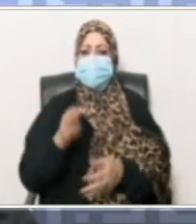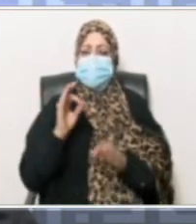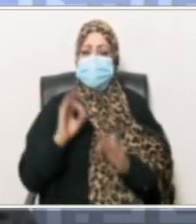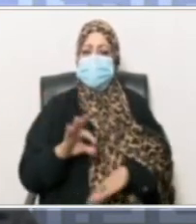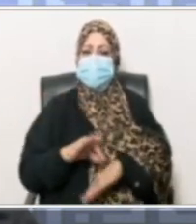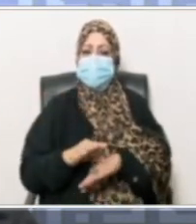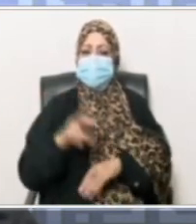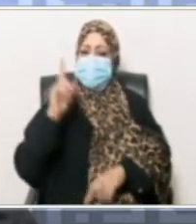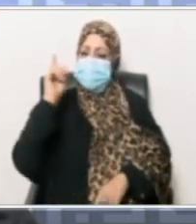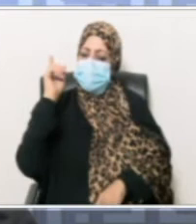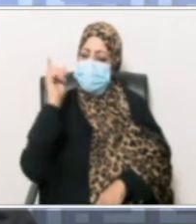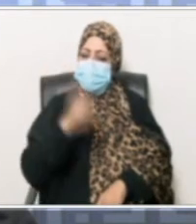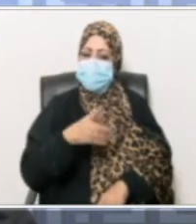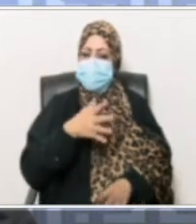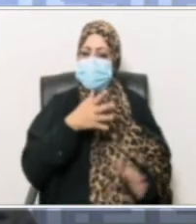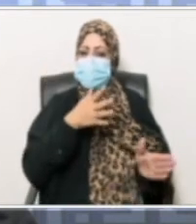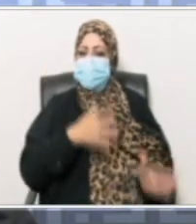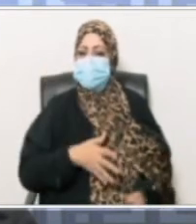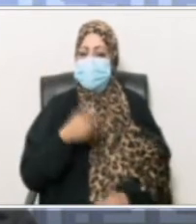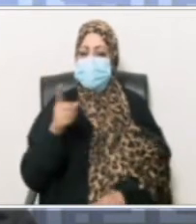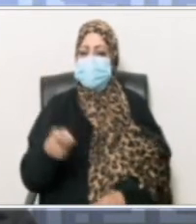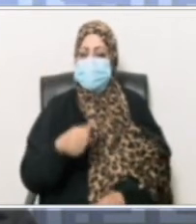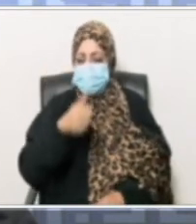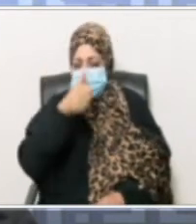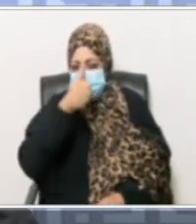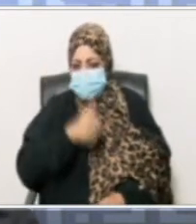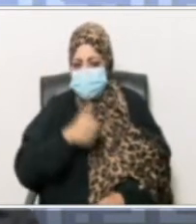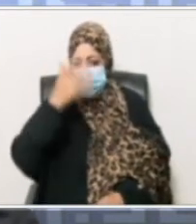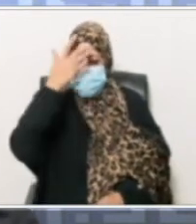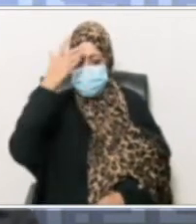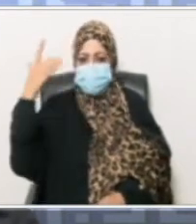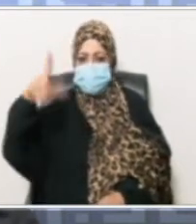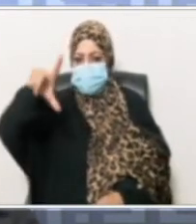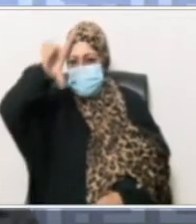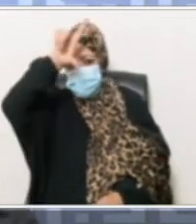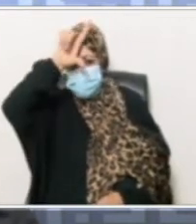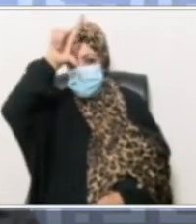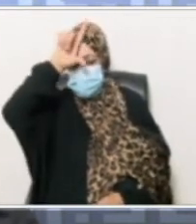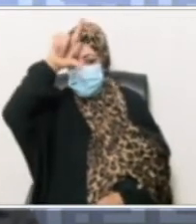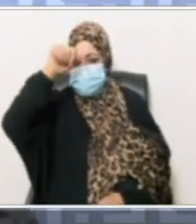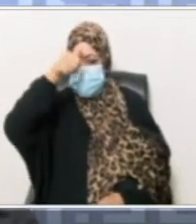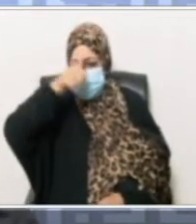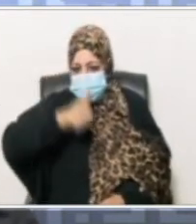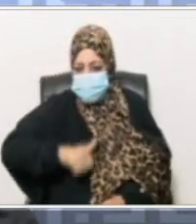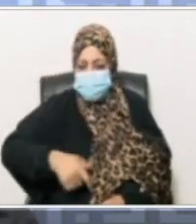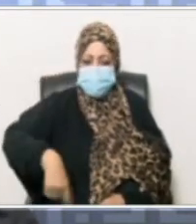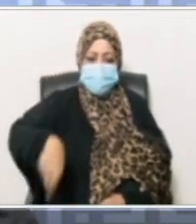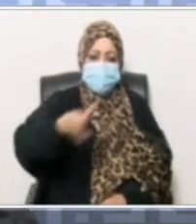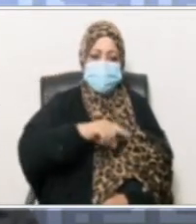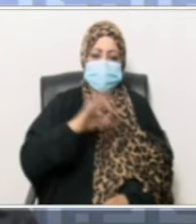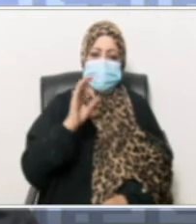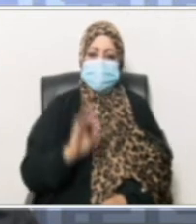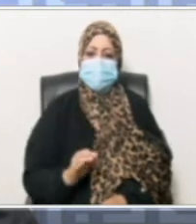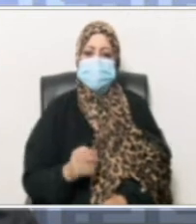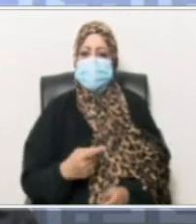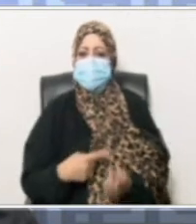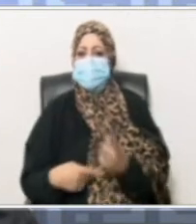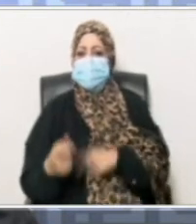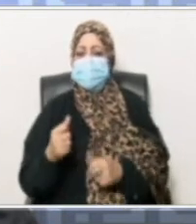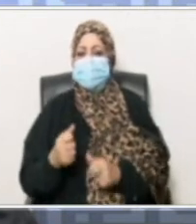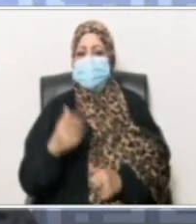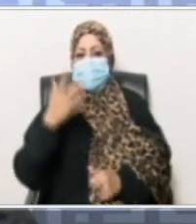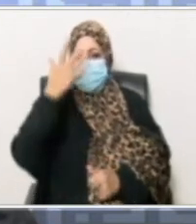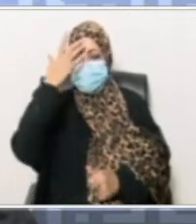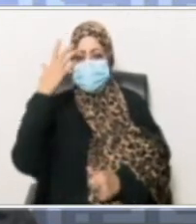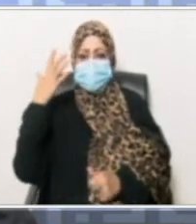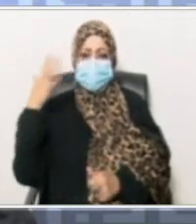يطيعوا أمراءه في المنشط والمكره، وكانوا على قدر من العلم ومن الحفظ والإتقان